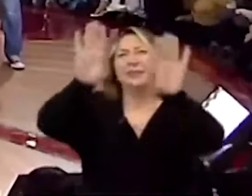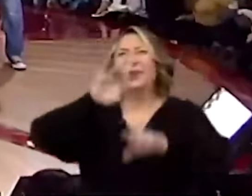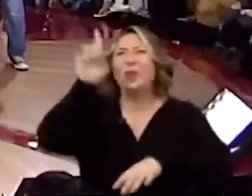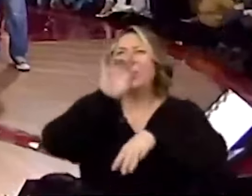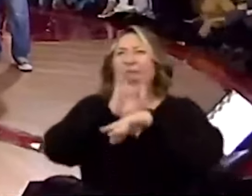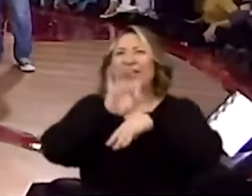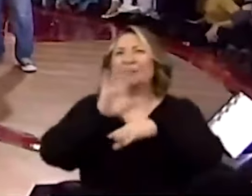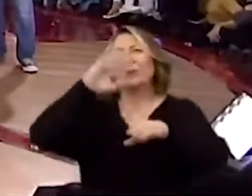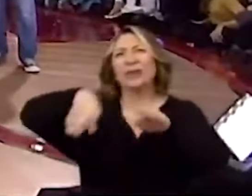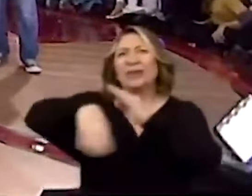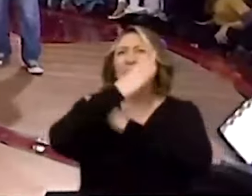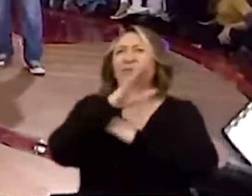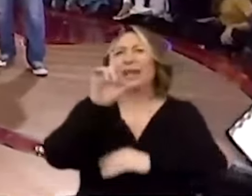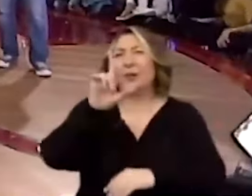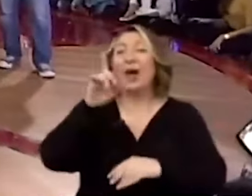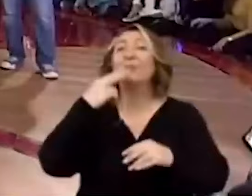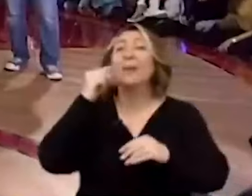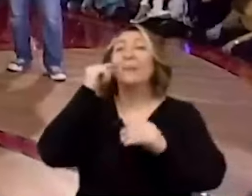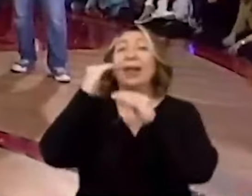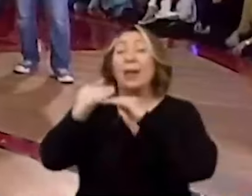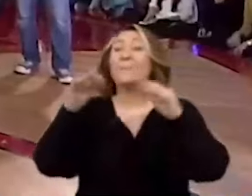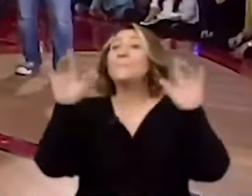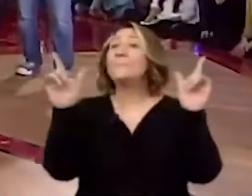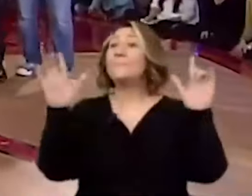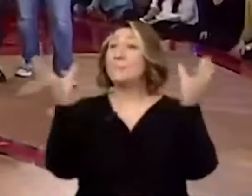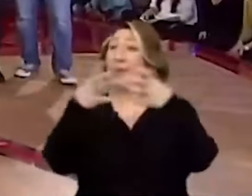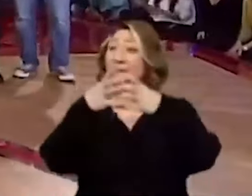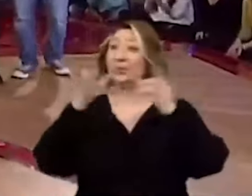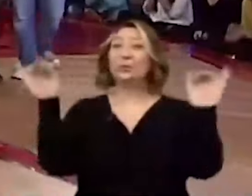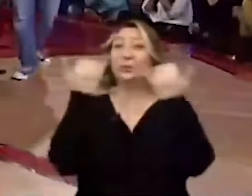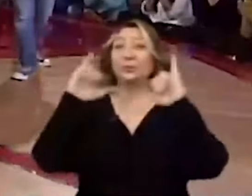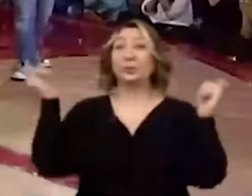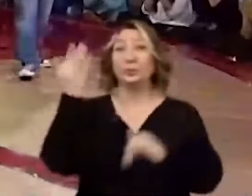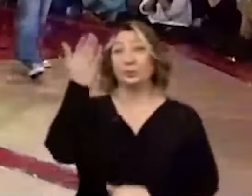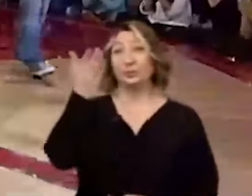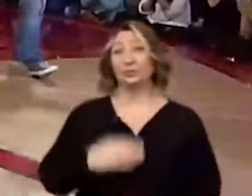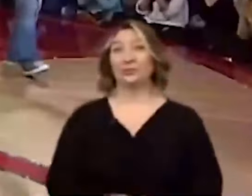10 dakika sonra gitmesi gerekiyor. Hanımlar beyler, Mahşeri Cümbüş.